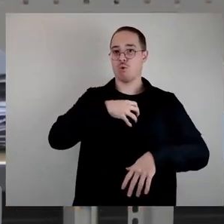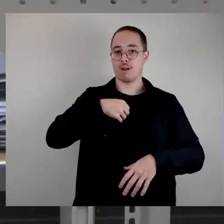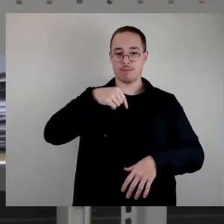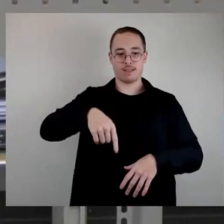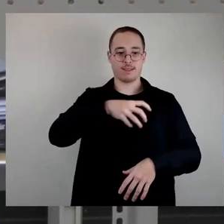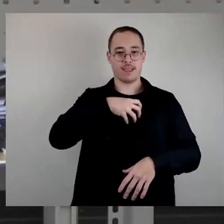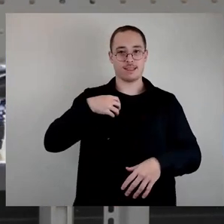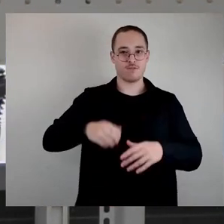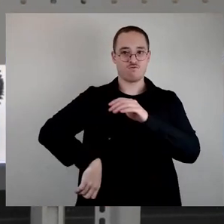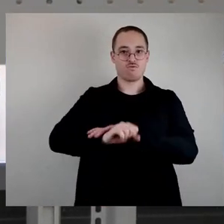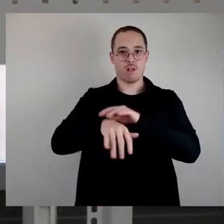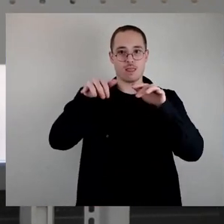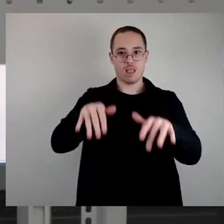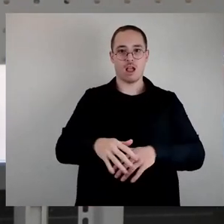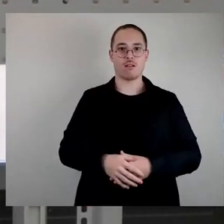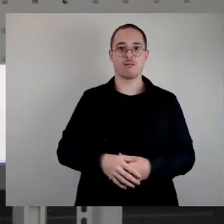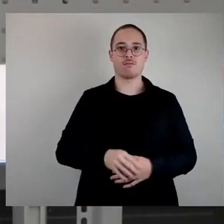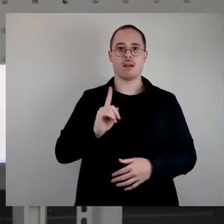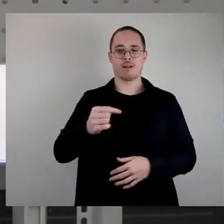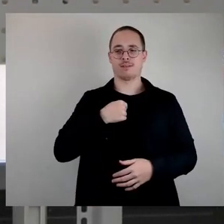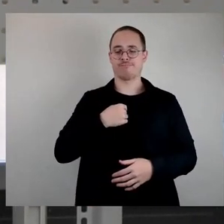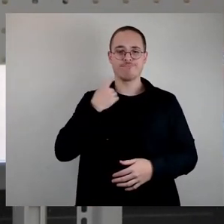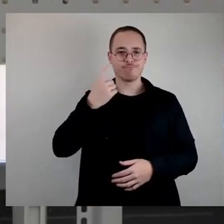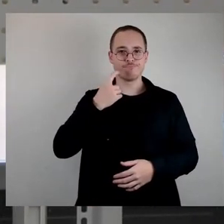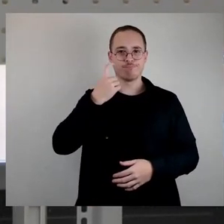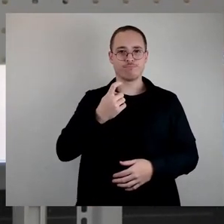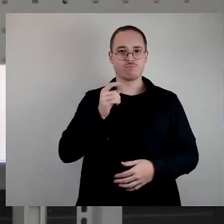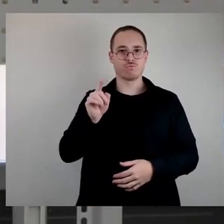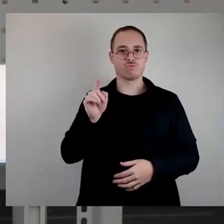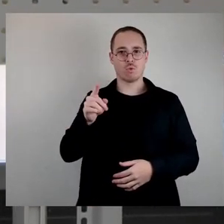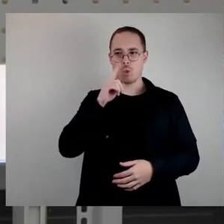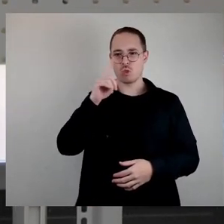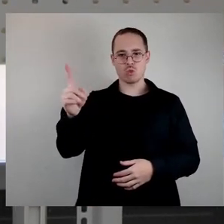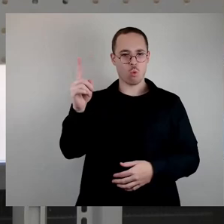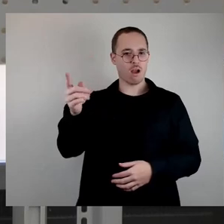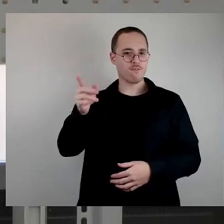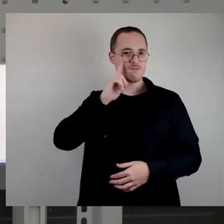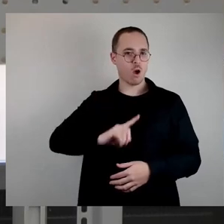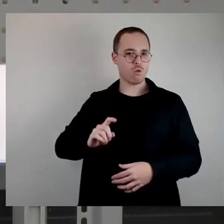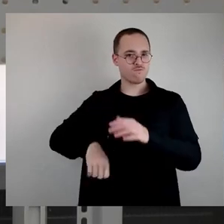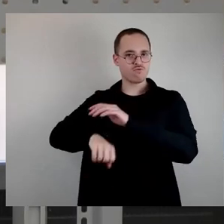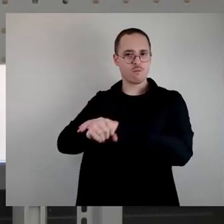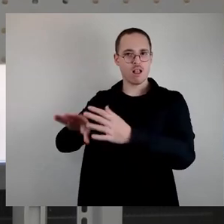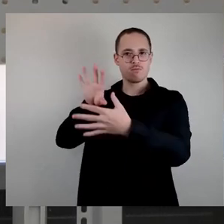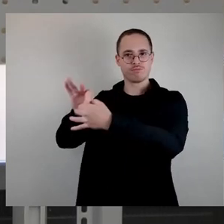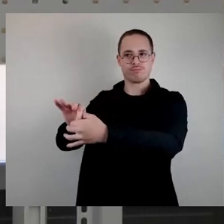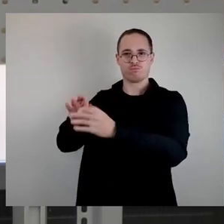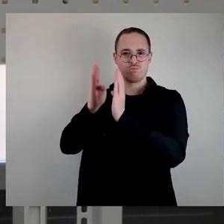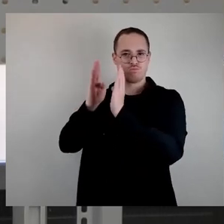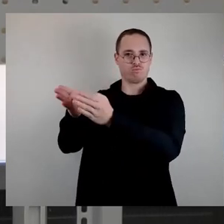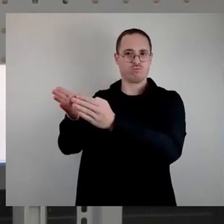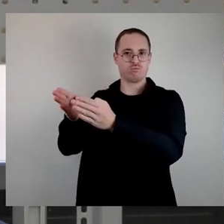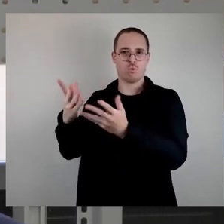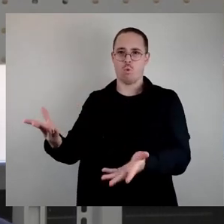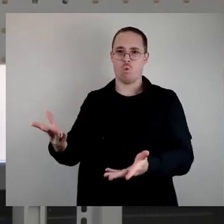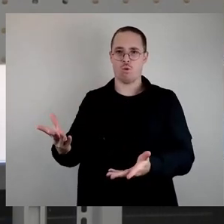Ich bedauere aber, dass sich diese Debatte laut Antragsteller ausschließlich auf den Frauenfußball beschränken soll. Dass es um den Fußball in Dresden nicht gut